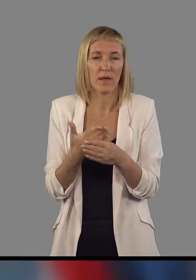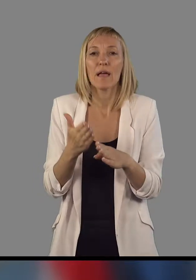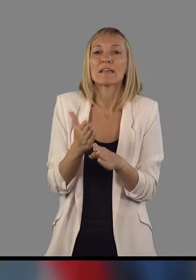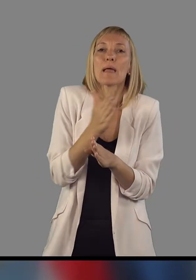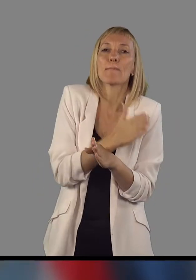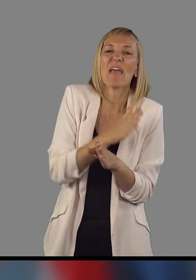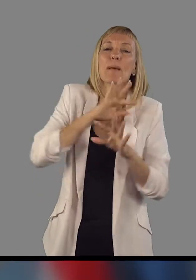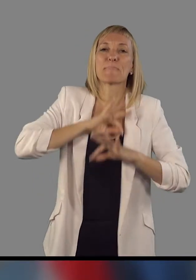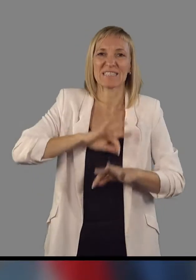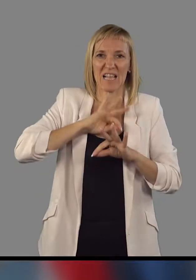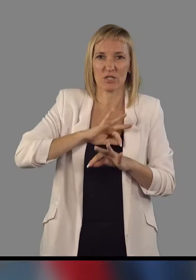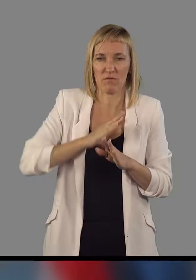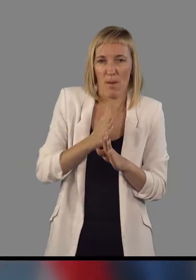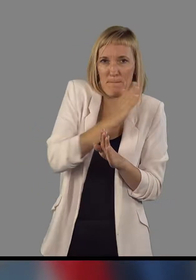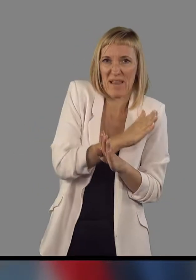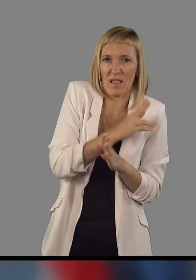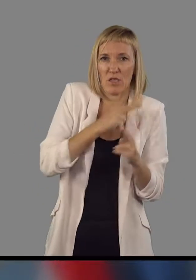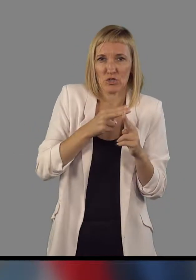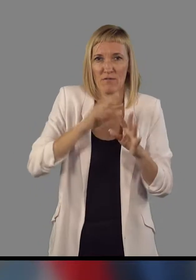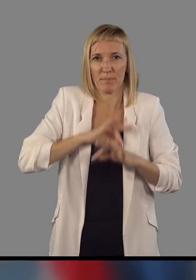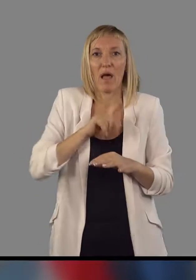jih predhodna predsedstva